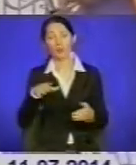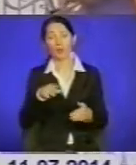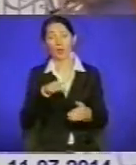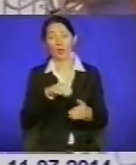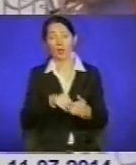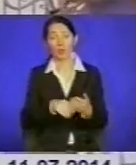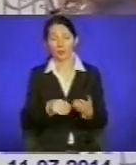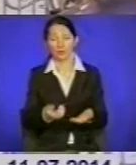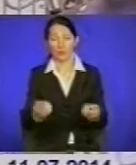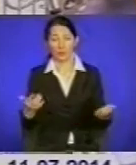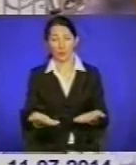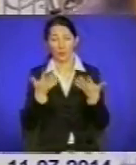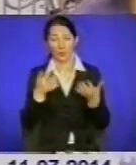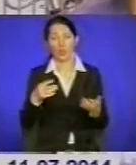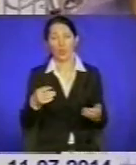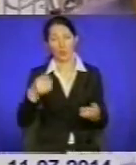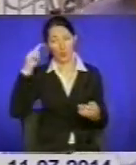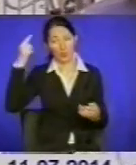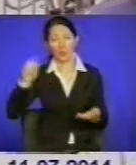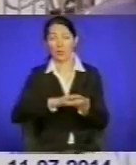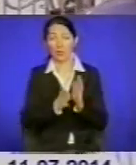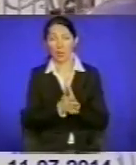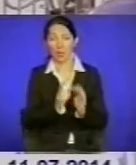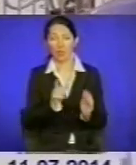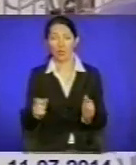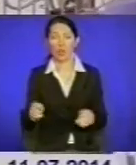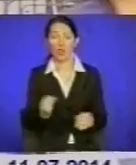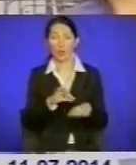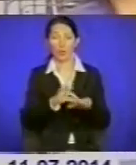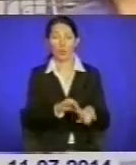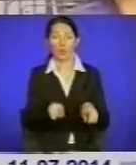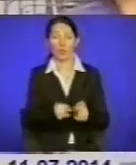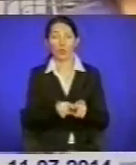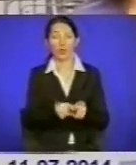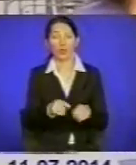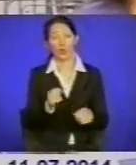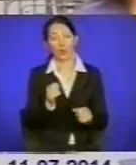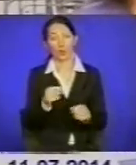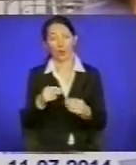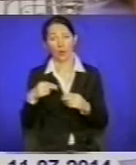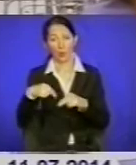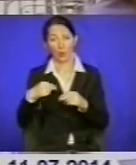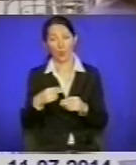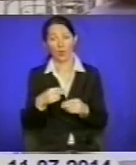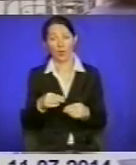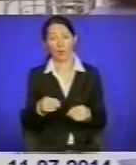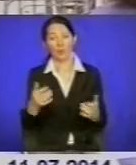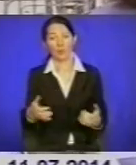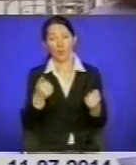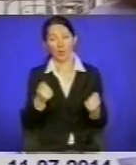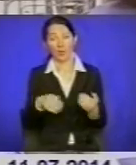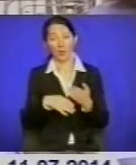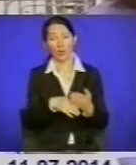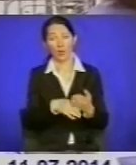стан на даний момент тих людей і проводять відповідну роботу. Девіз рятувальників – запобігти, врятувати, допомогти. Саме ці